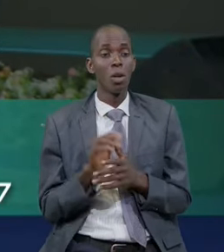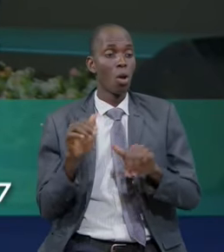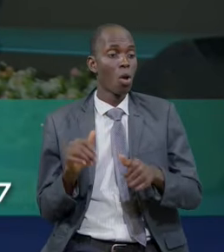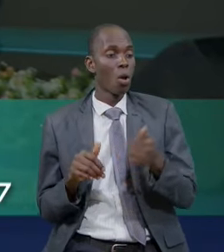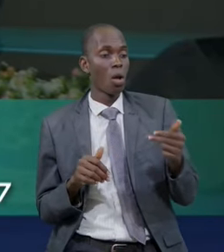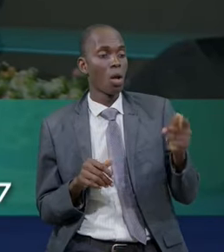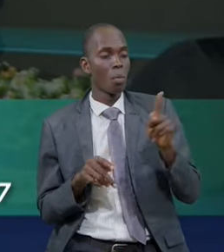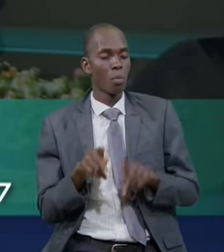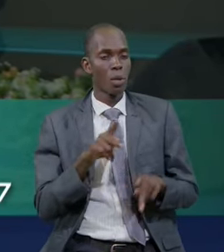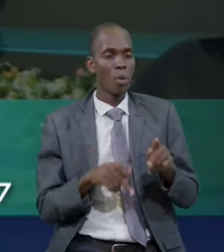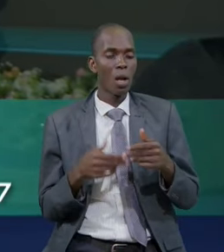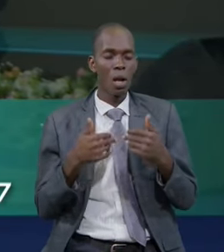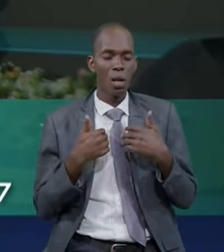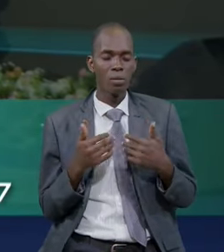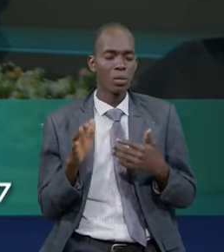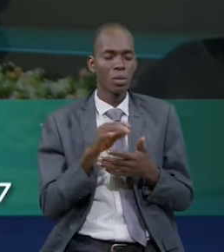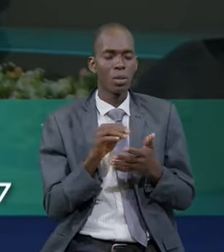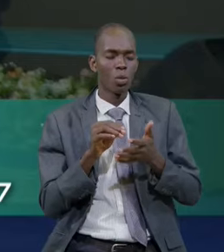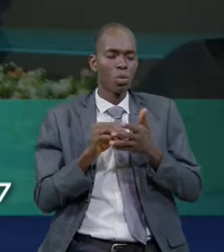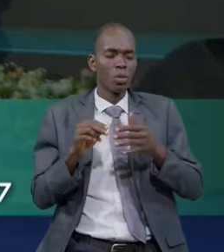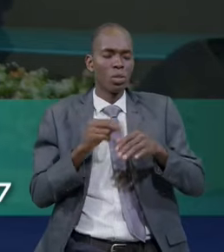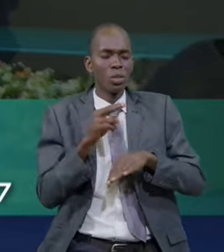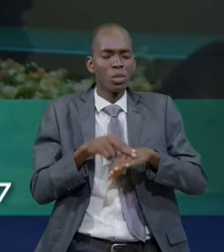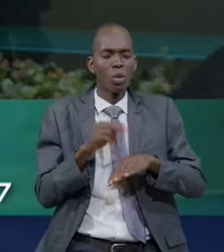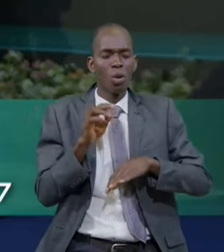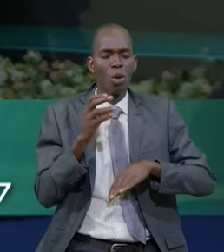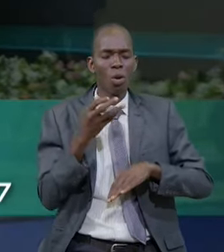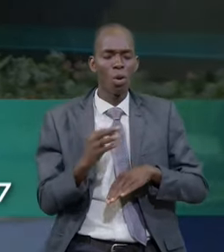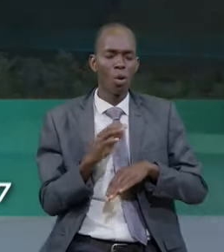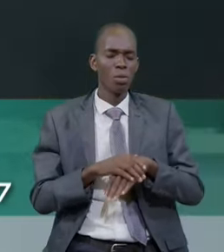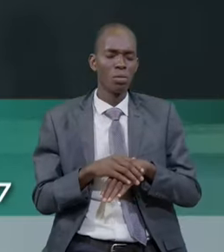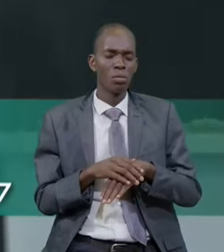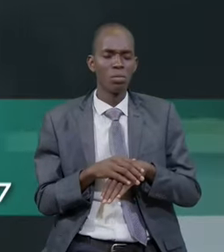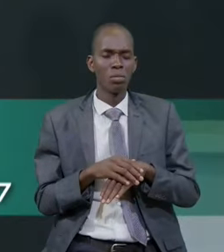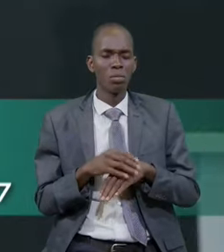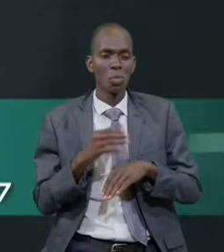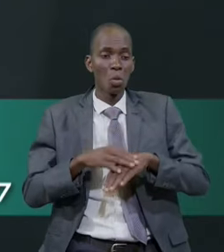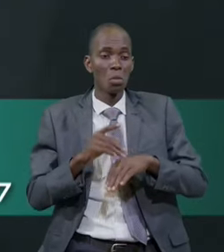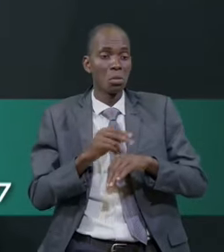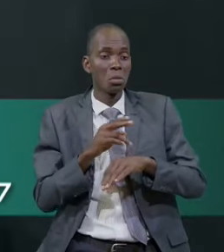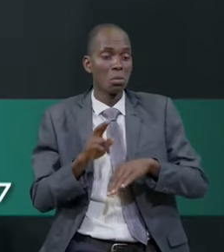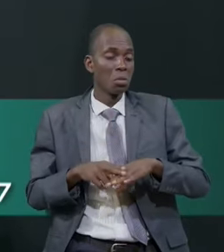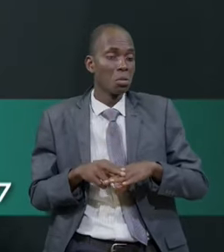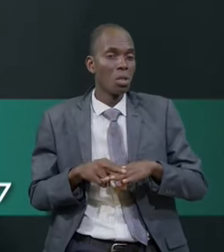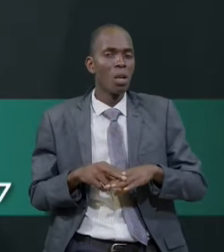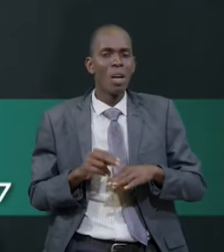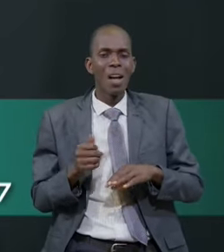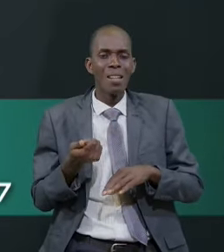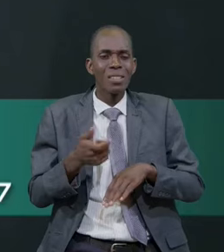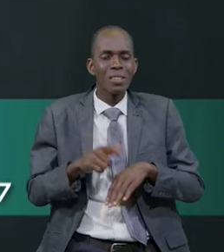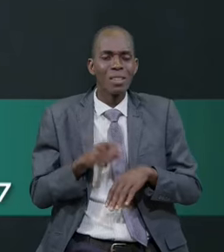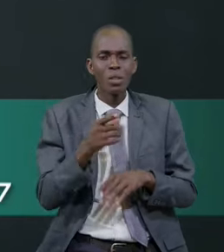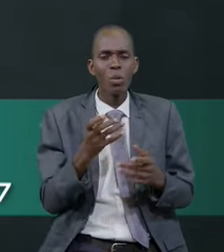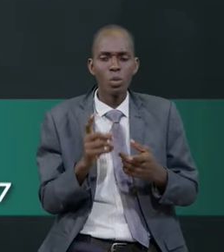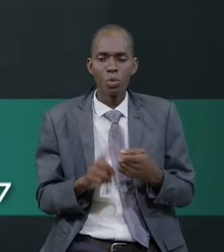fardeaux de culpabilité, des fardeaux. Et chaque fois qu'il veut sauter, je vais